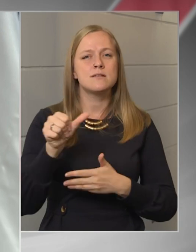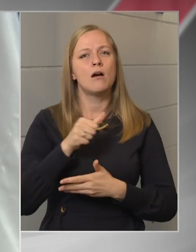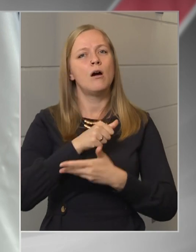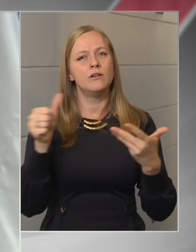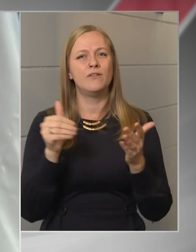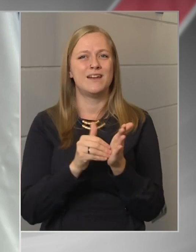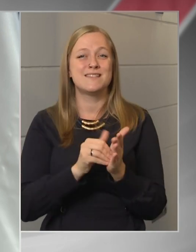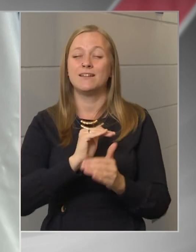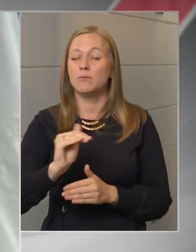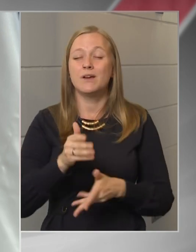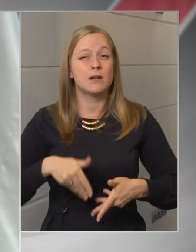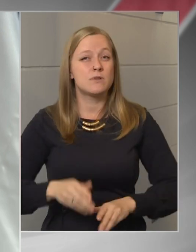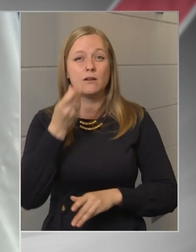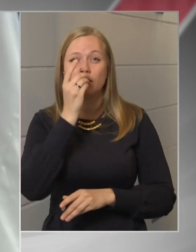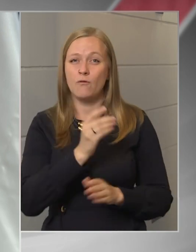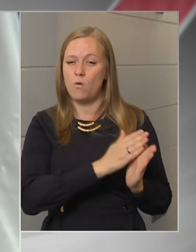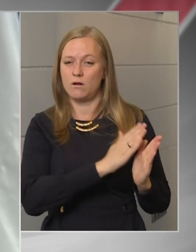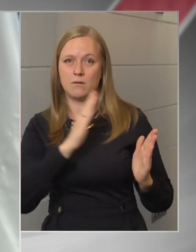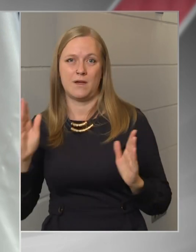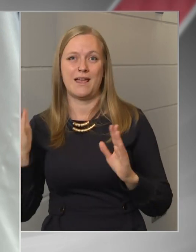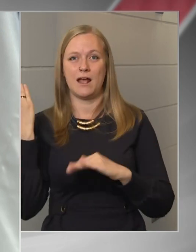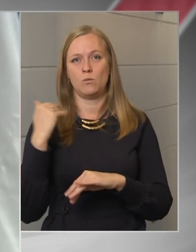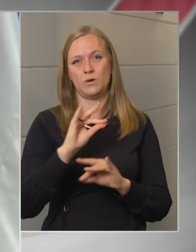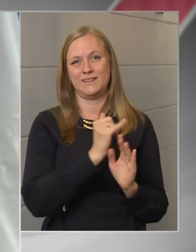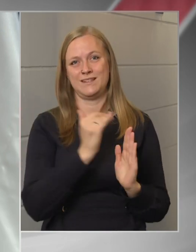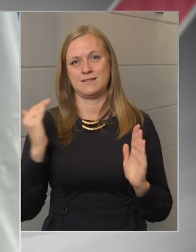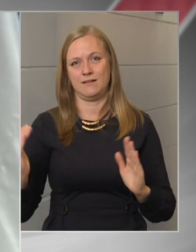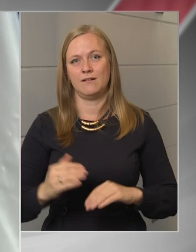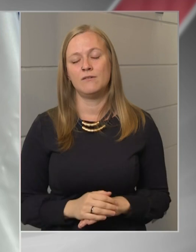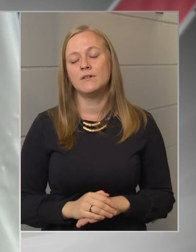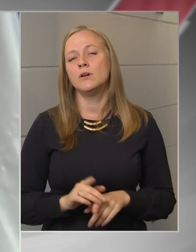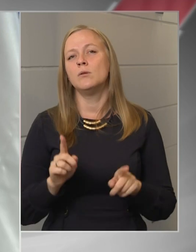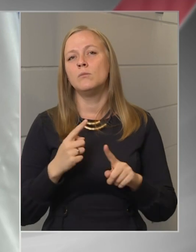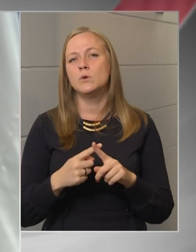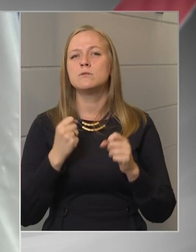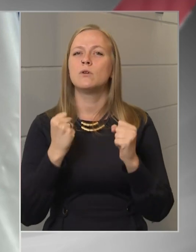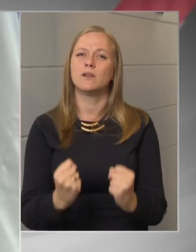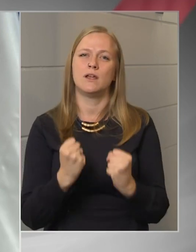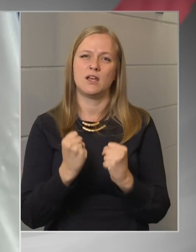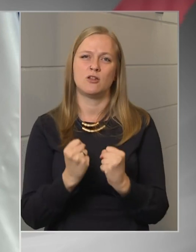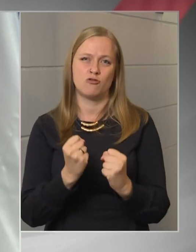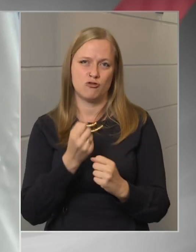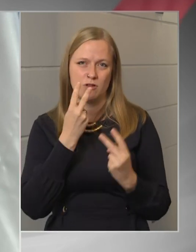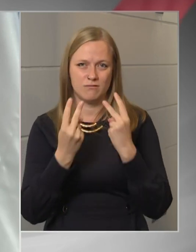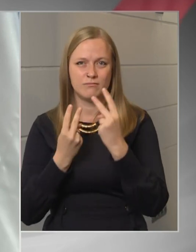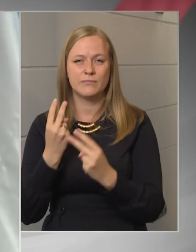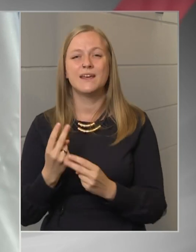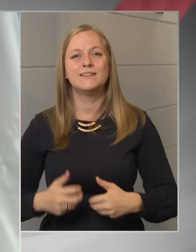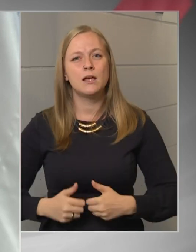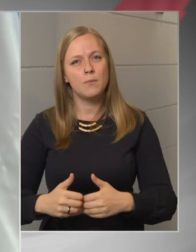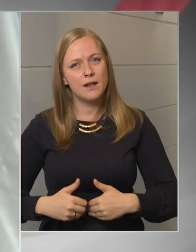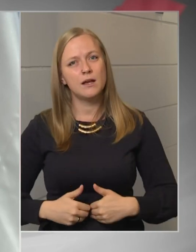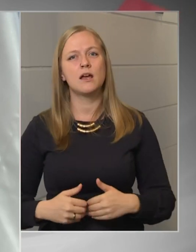2011 és 21 között. És ugyanakkor olyan nehézségekkel nézünk szembe, hogy a termékenység